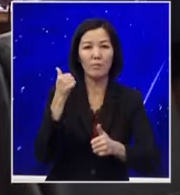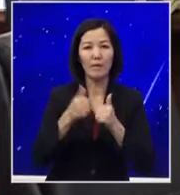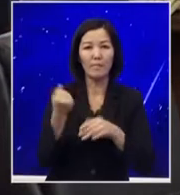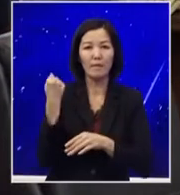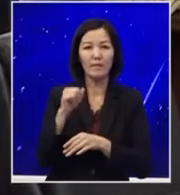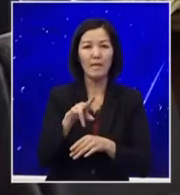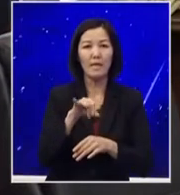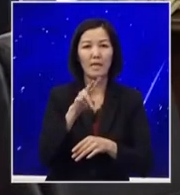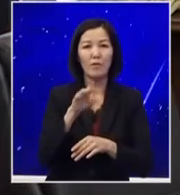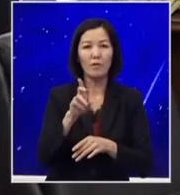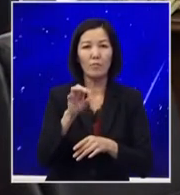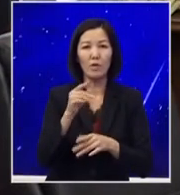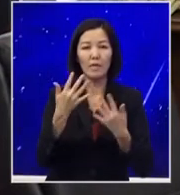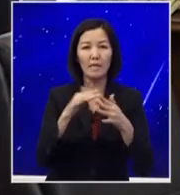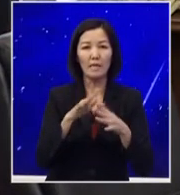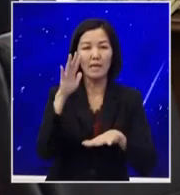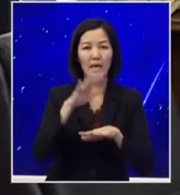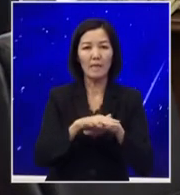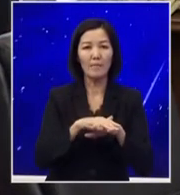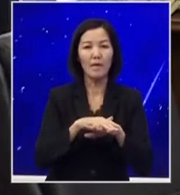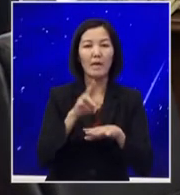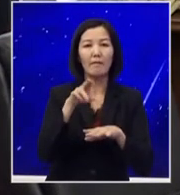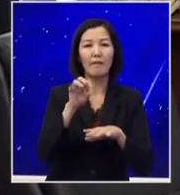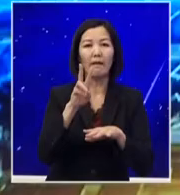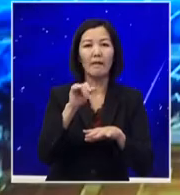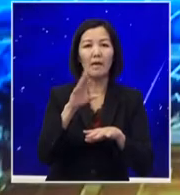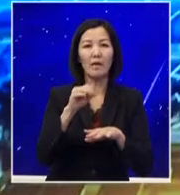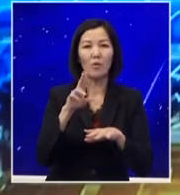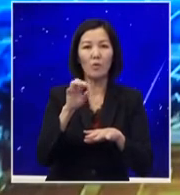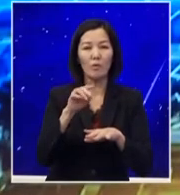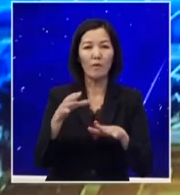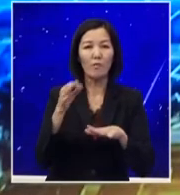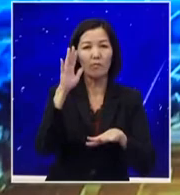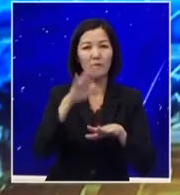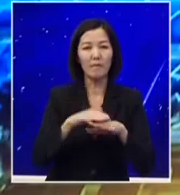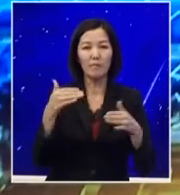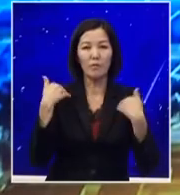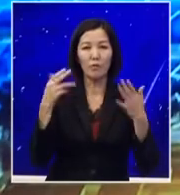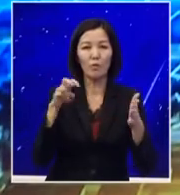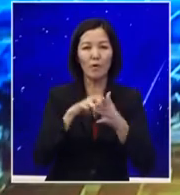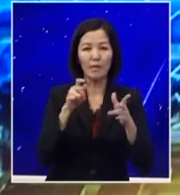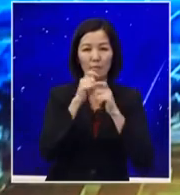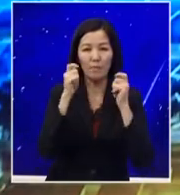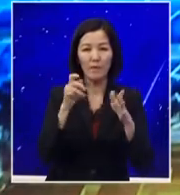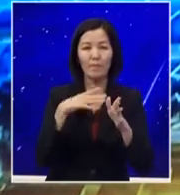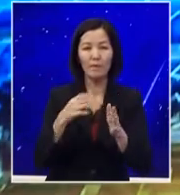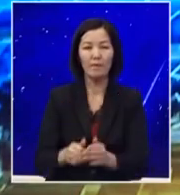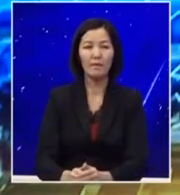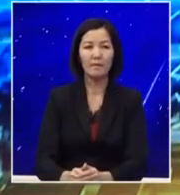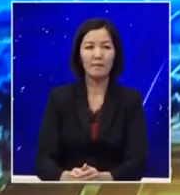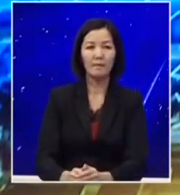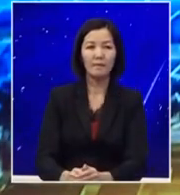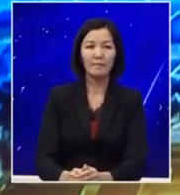байқауының жеңімпазы Іле ауданы Боралдай кентінің әкімі Данияр Төлеуханұлы Қоңырбаев облыс әкімінің құттықтау хатымен